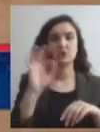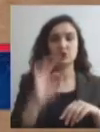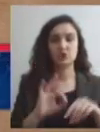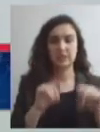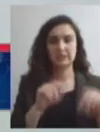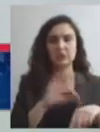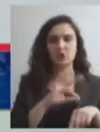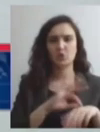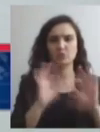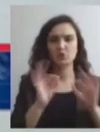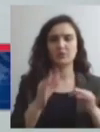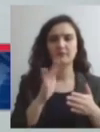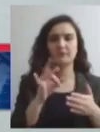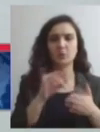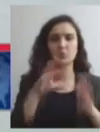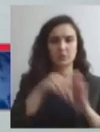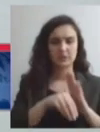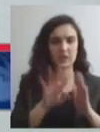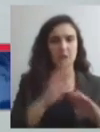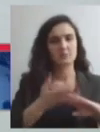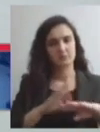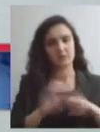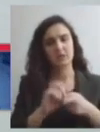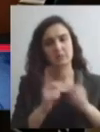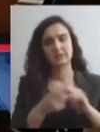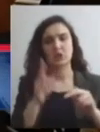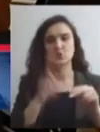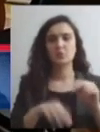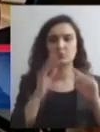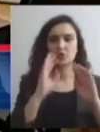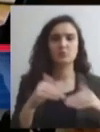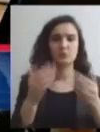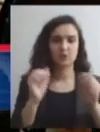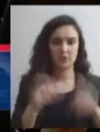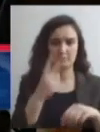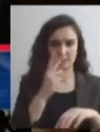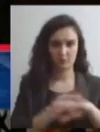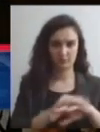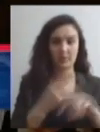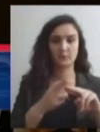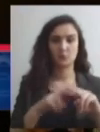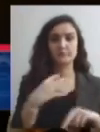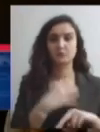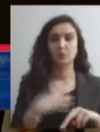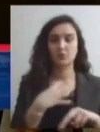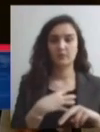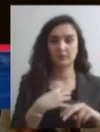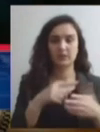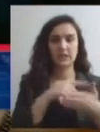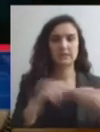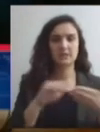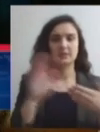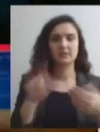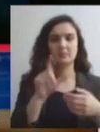სინდრომი სწორედ ვირუსის არსებობის არამწვავე, არამედ დასრულების შემდგომ შეიძლება გამოვლინდეს. ამიტომ მნიშვნელოვანია გაწერილ პაციენტებზე